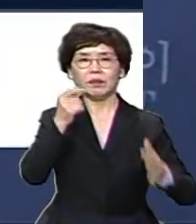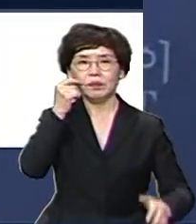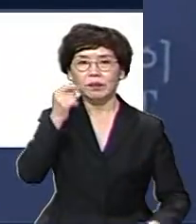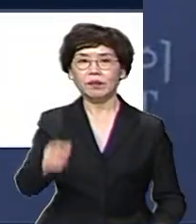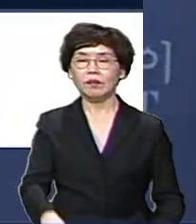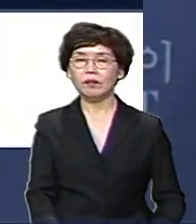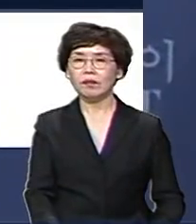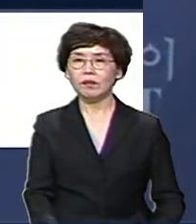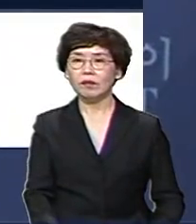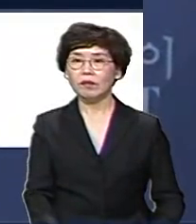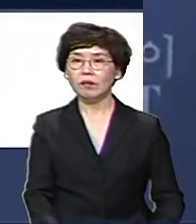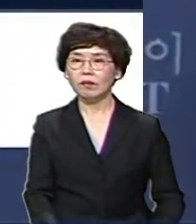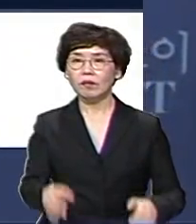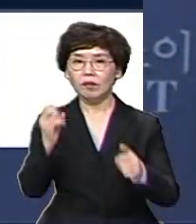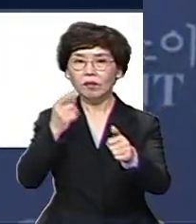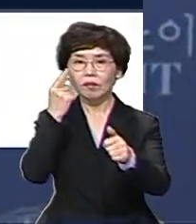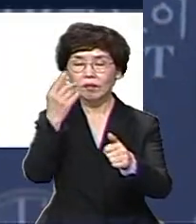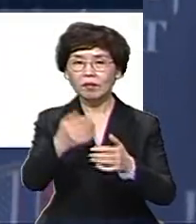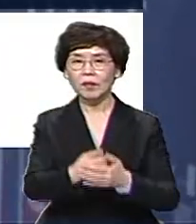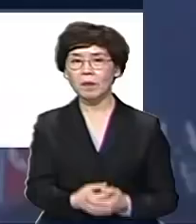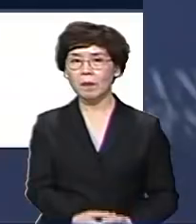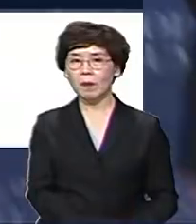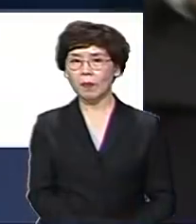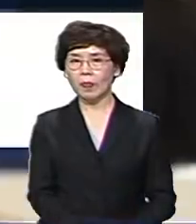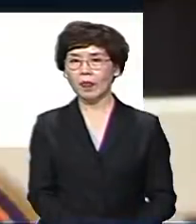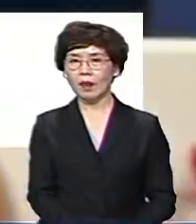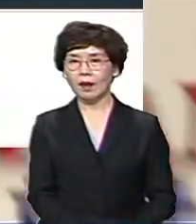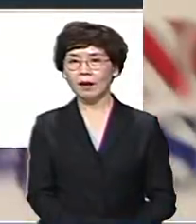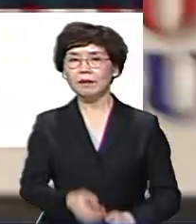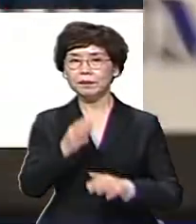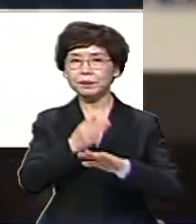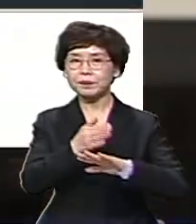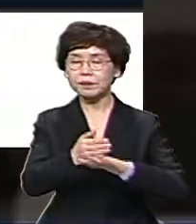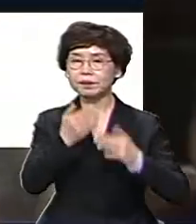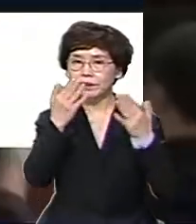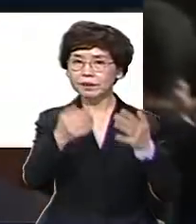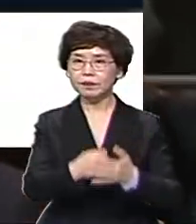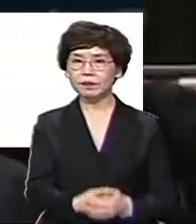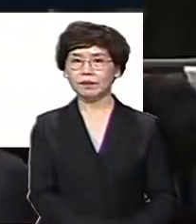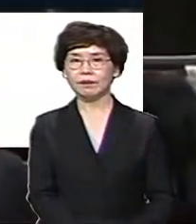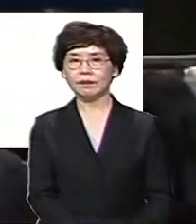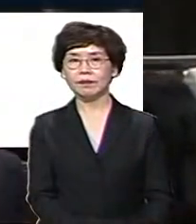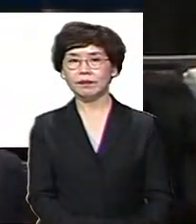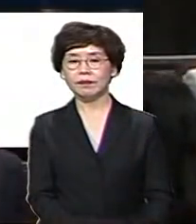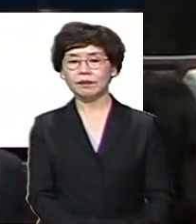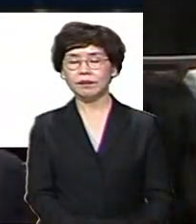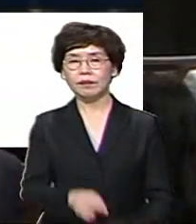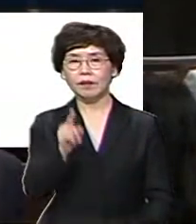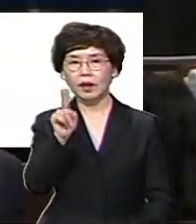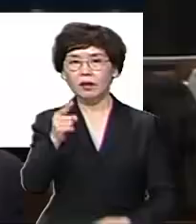회차기로 변했습니다. 그런데 그것이 맞지 않았기 때문에 오늘 타결을 볼 수 없었습니다.